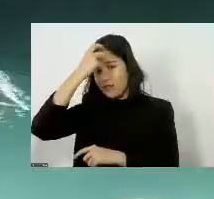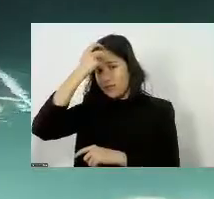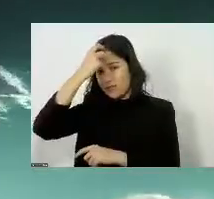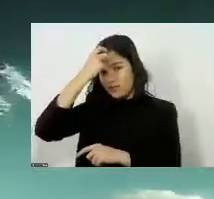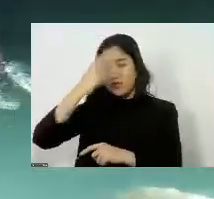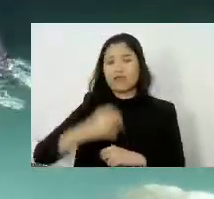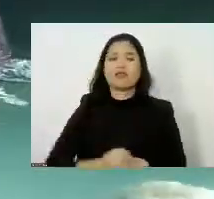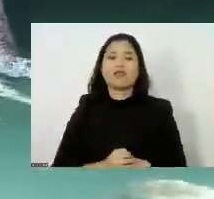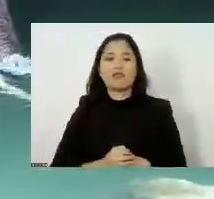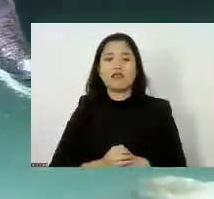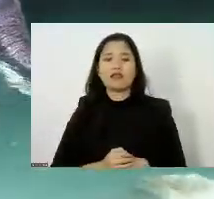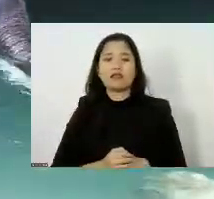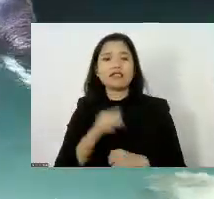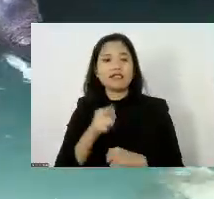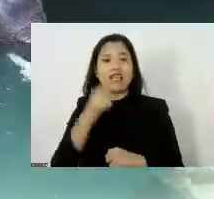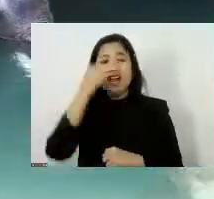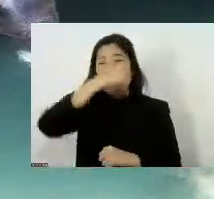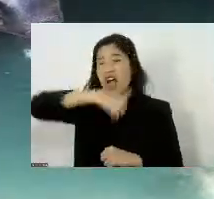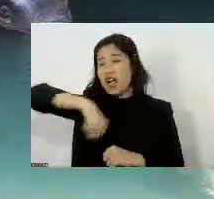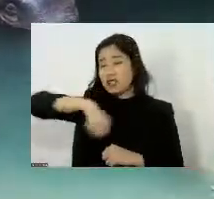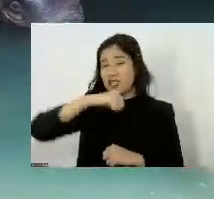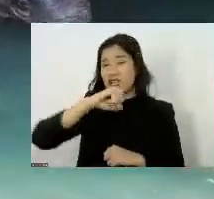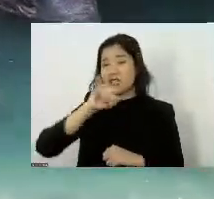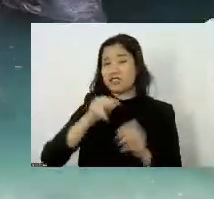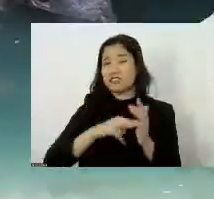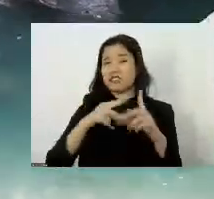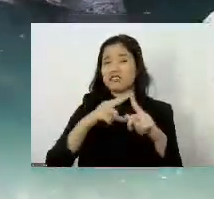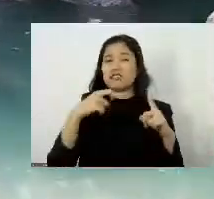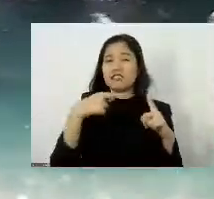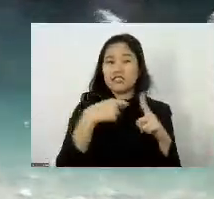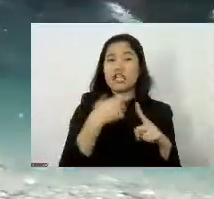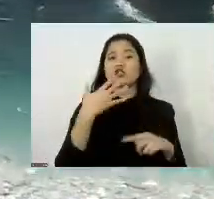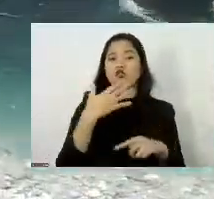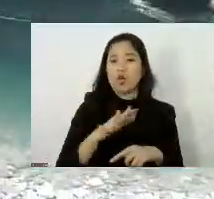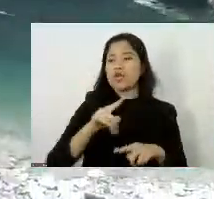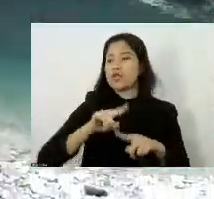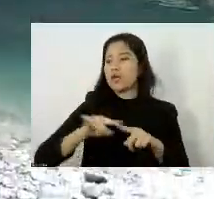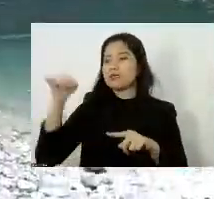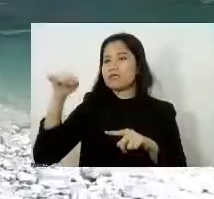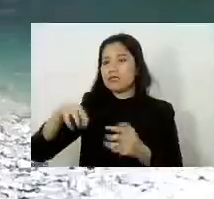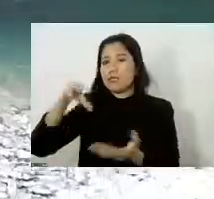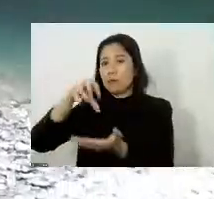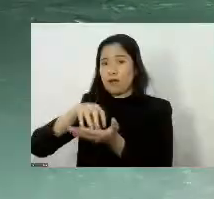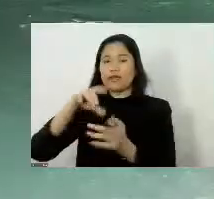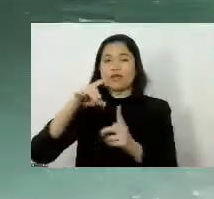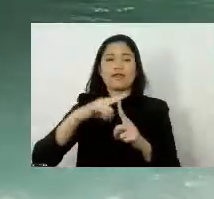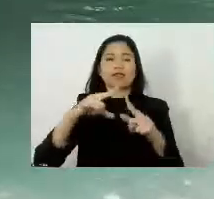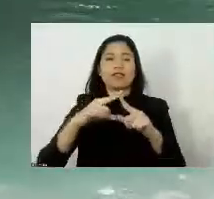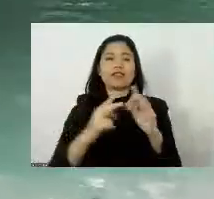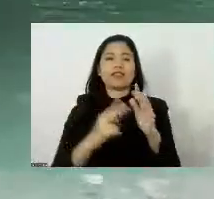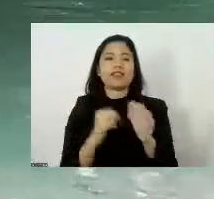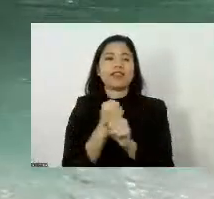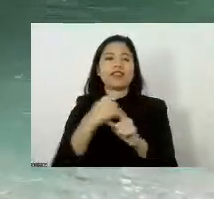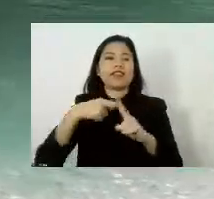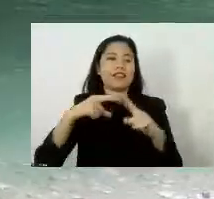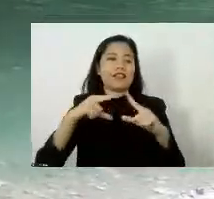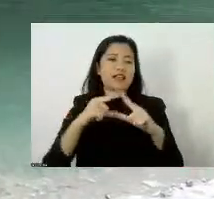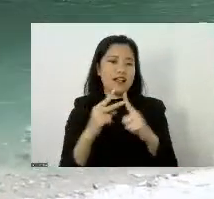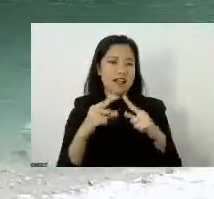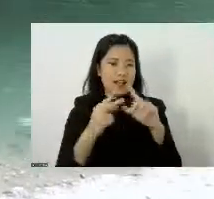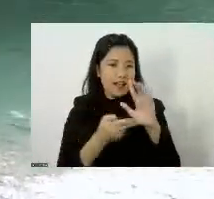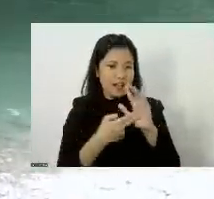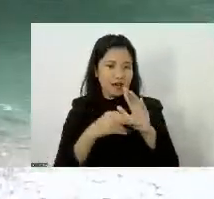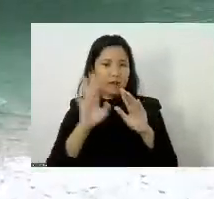adalah gajah jinak di tangkahan ini sebagian besar Aktivitas keseharian mereka masih terhubung dengan